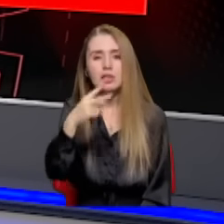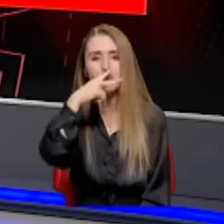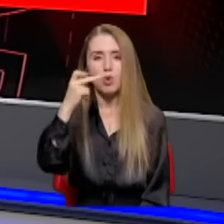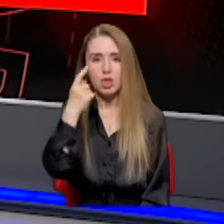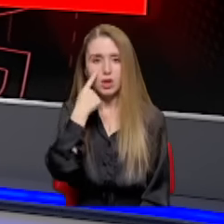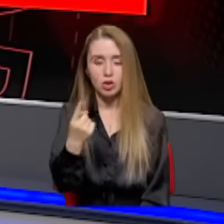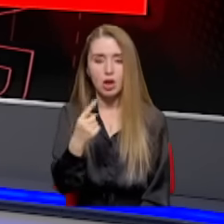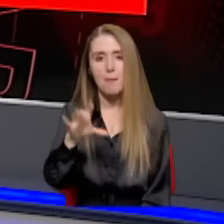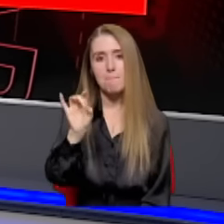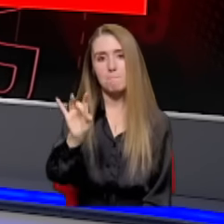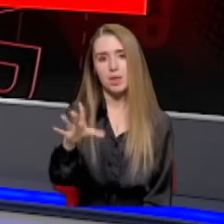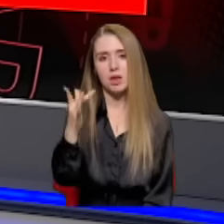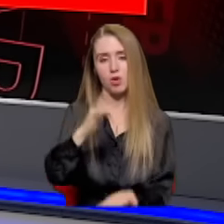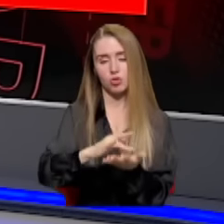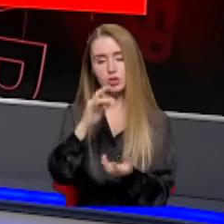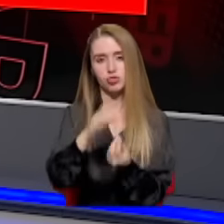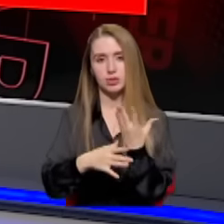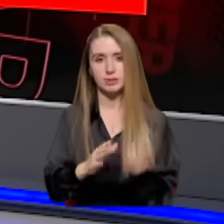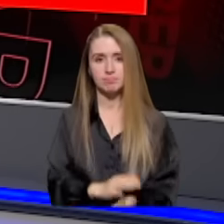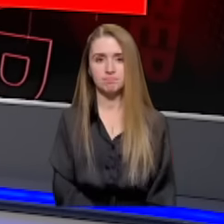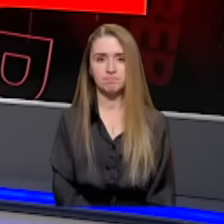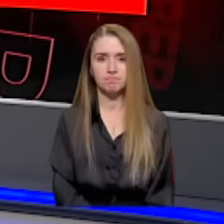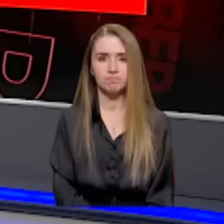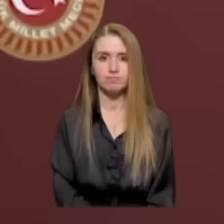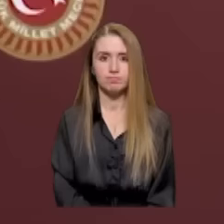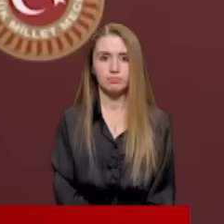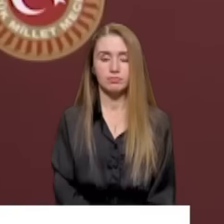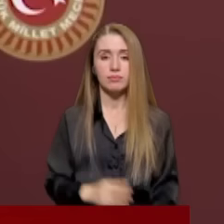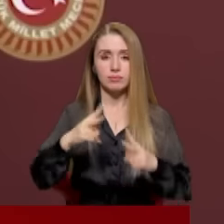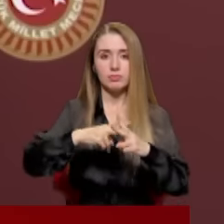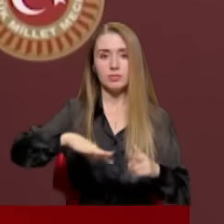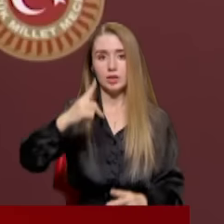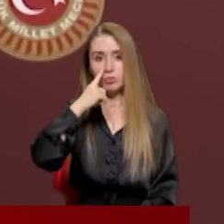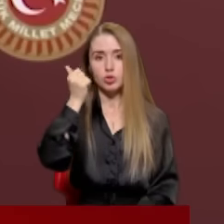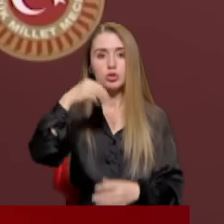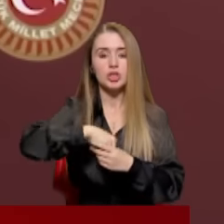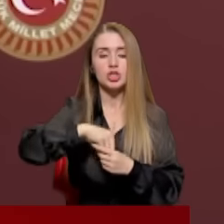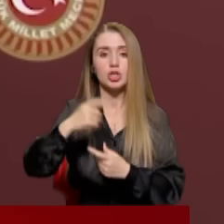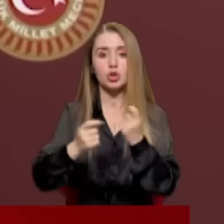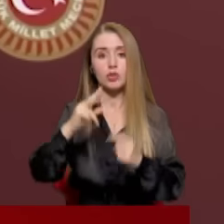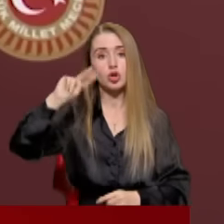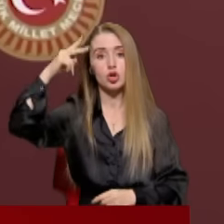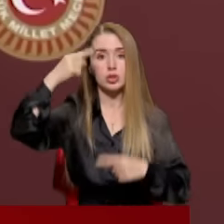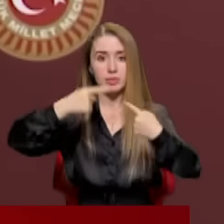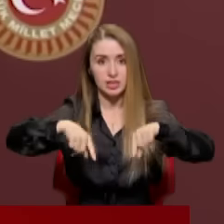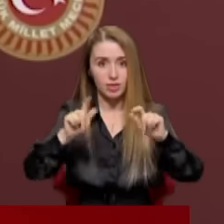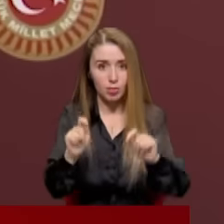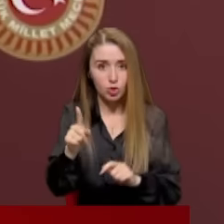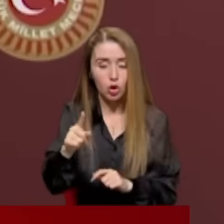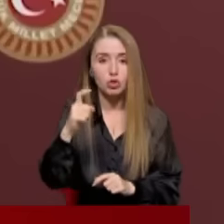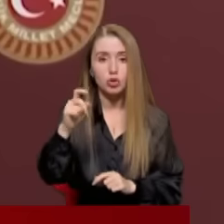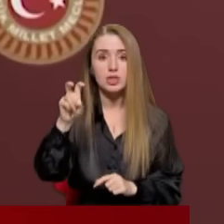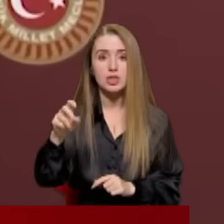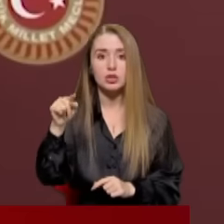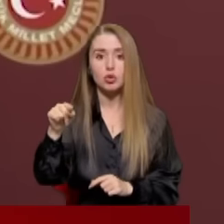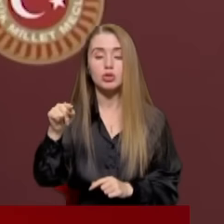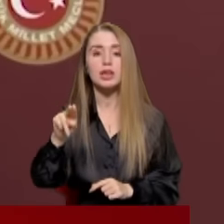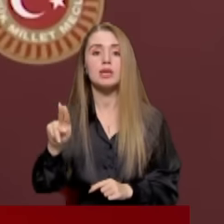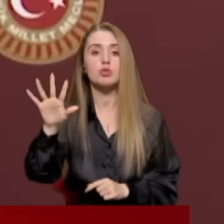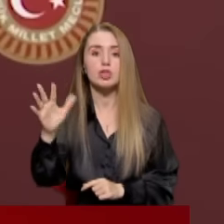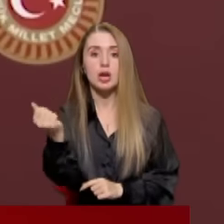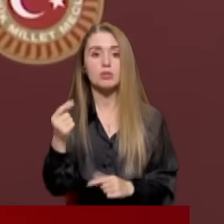puanlarla elendiği anlaşıldı. Emniyet Genel Müdürlüğü'nde bir görevde yükselme sınavı yapılıyor.